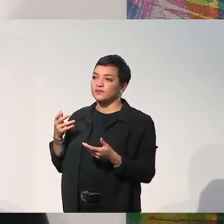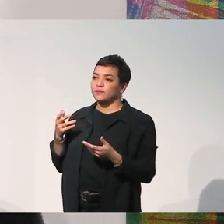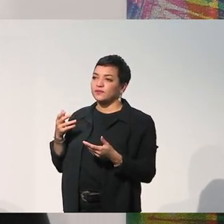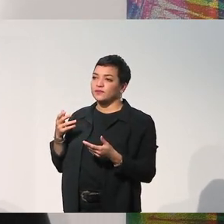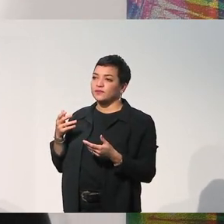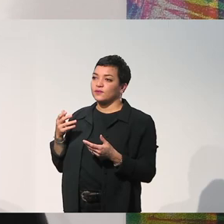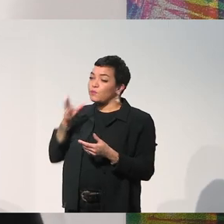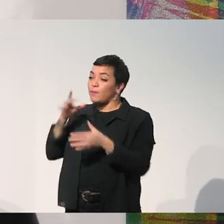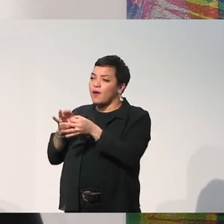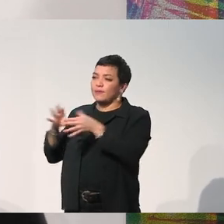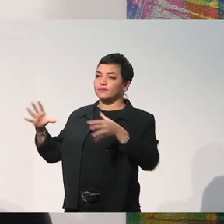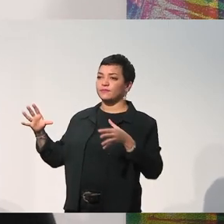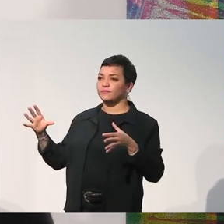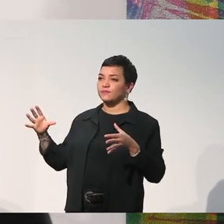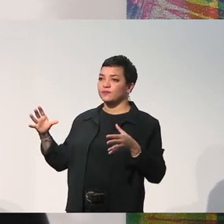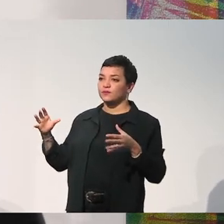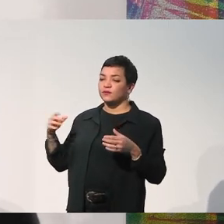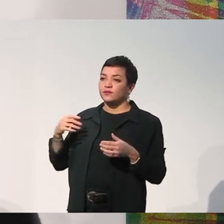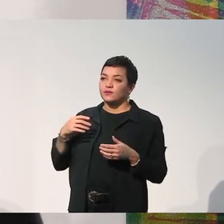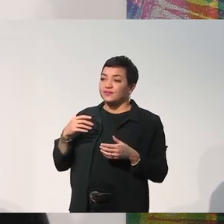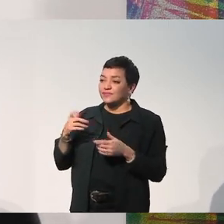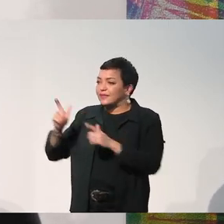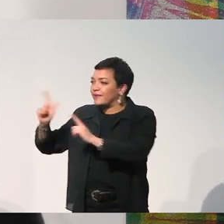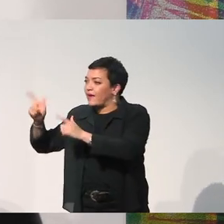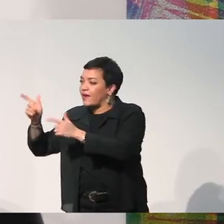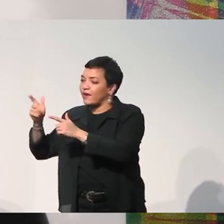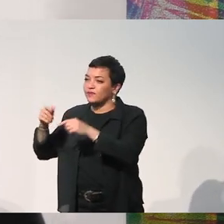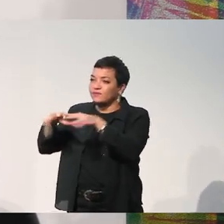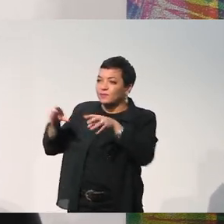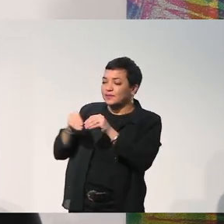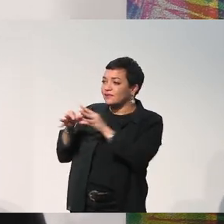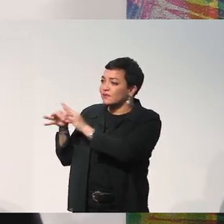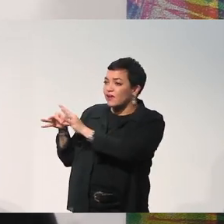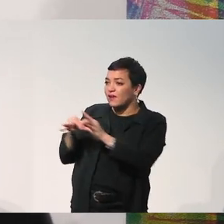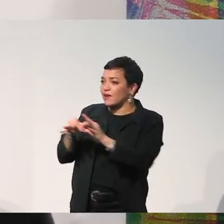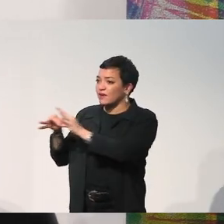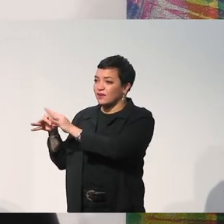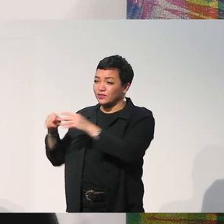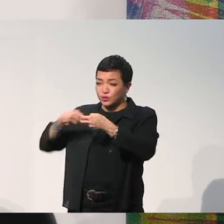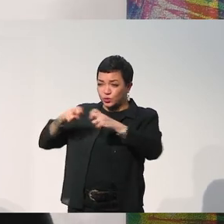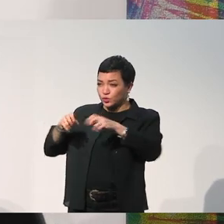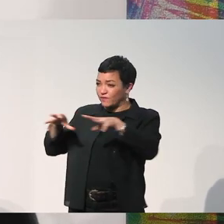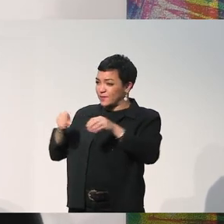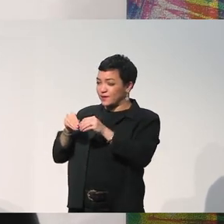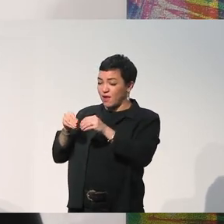parler de névrose familiale, c'est parler de la guerre, en fait. C'est comment l'expérience de la guerre est déterminée par la structure familiale.